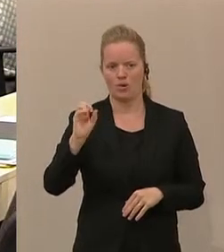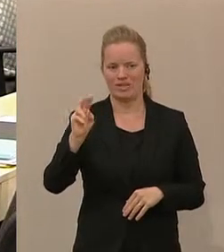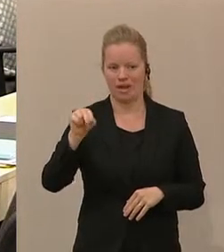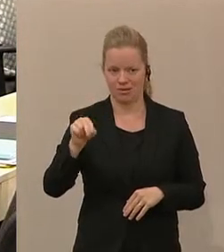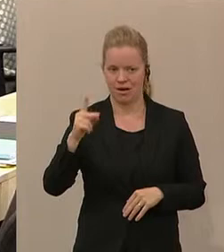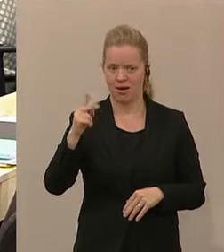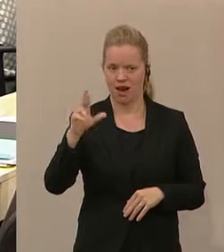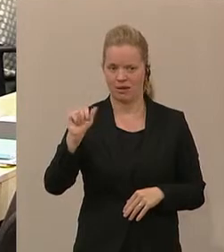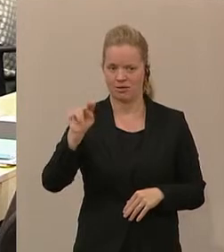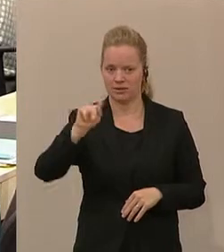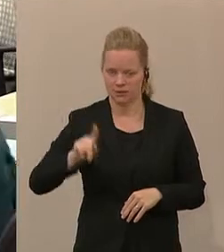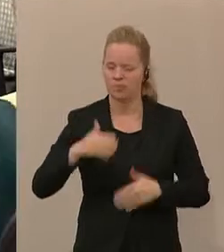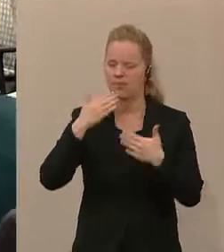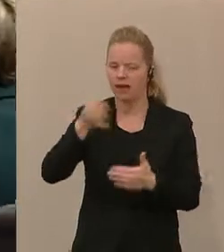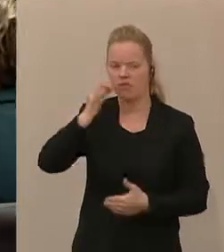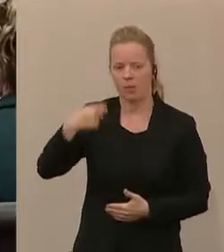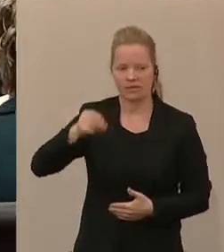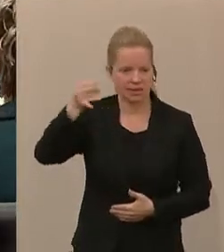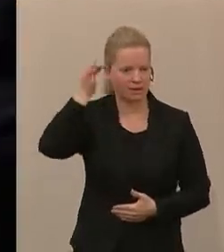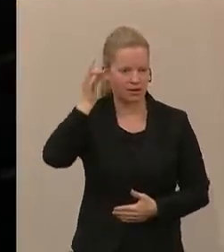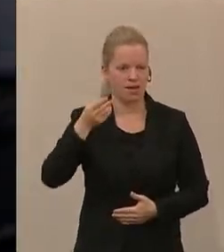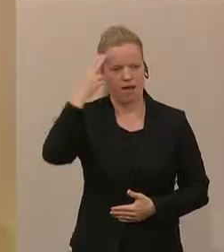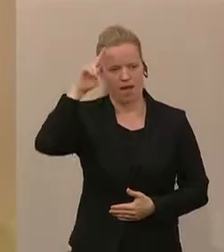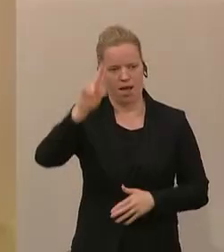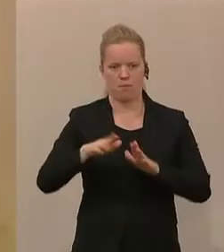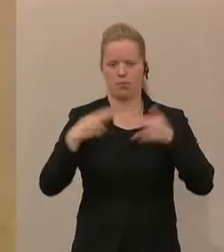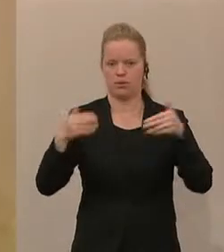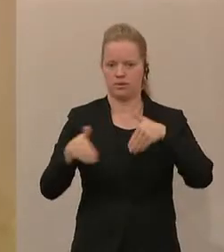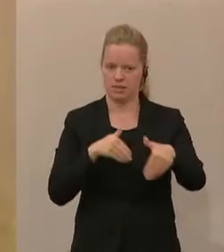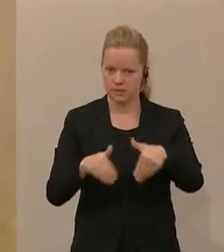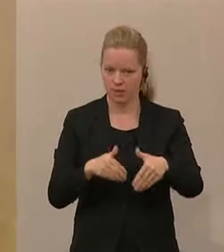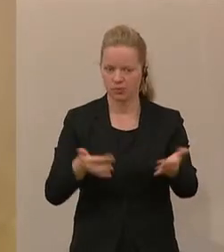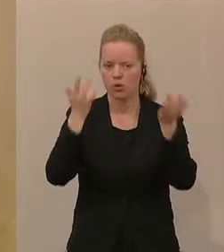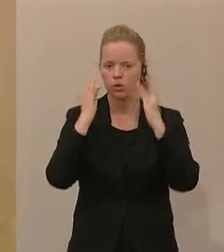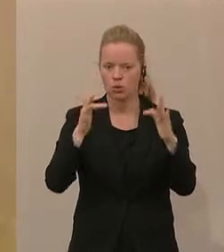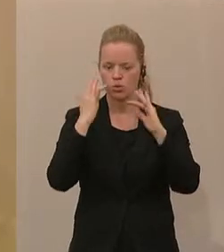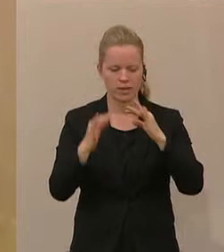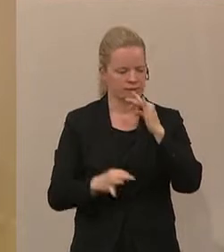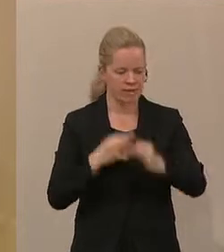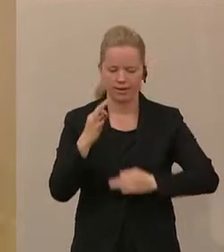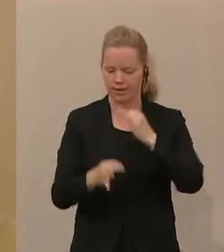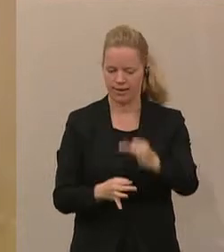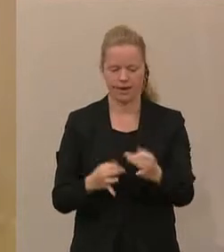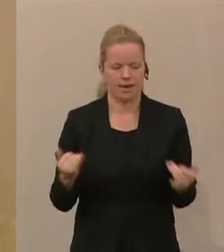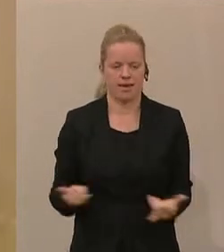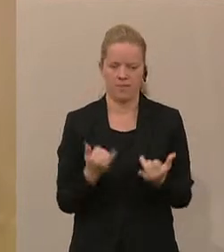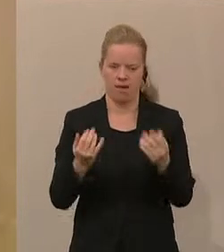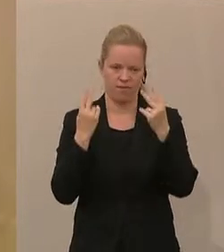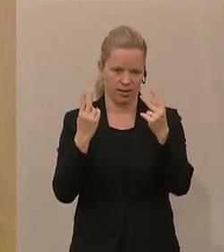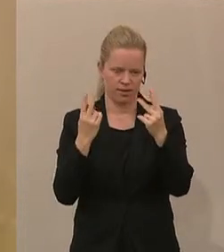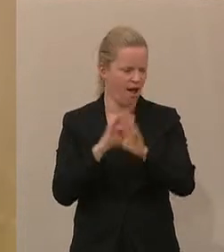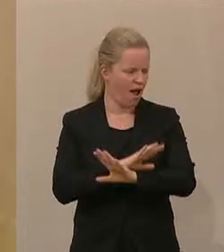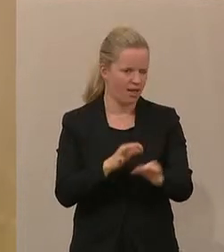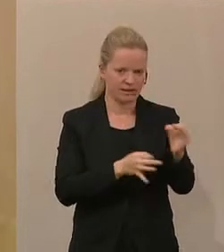Danke, Frau Präsidentin, Herr Bundesminister. Eine Kulturstrategie ist so wie jede Strategie wichtig, um politisches